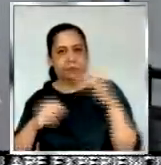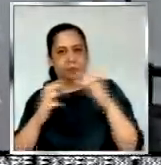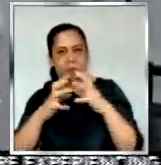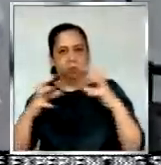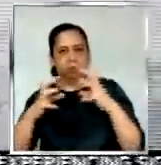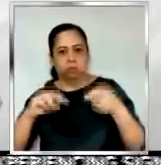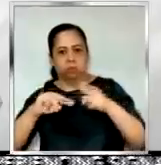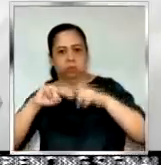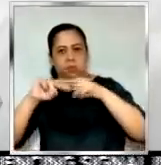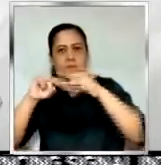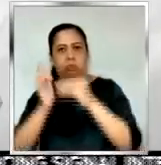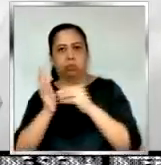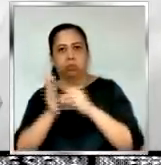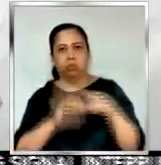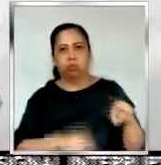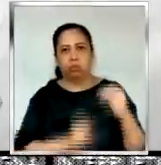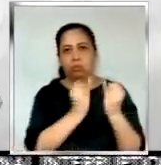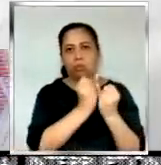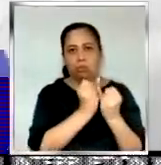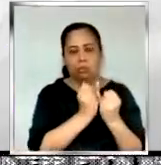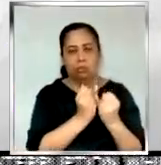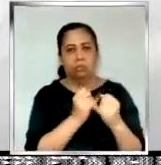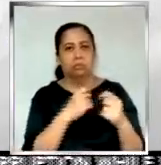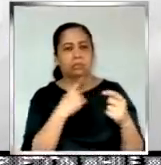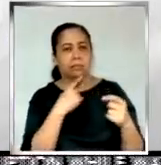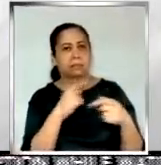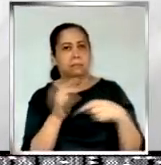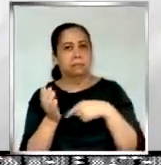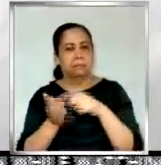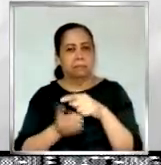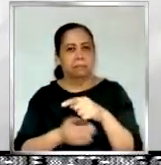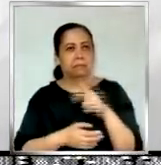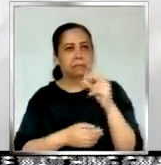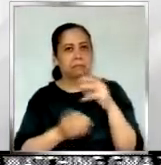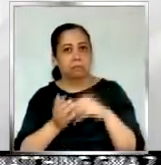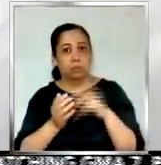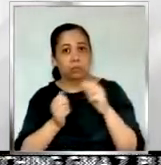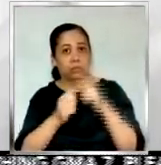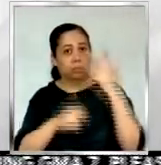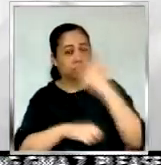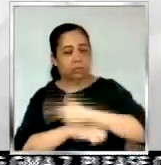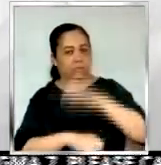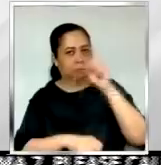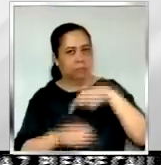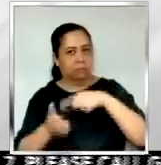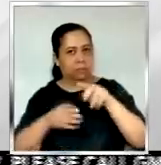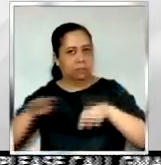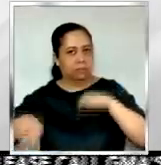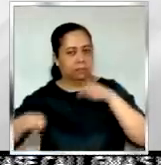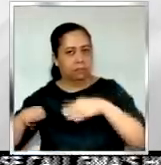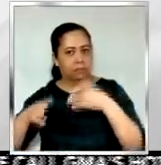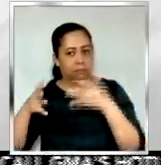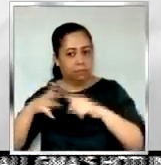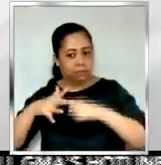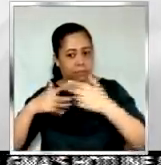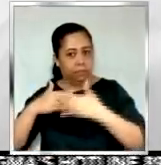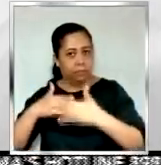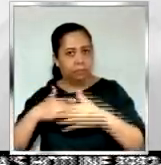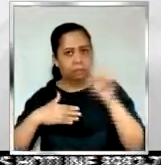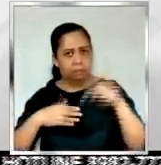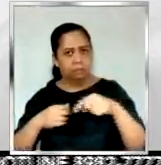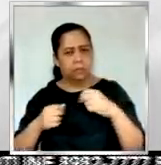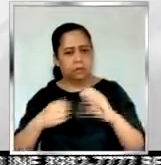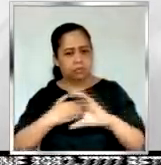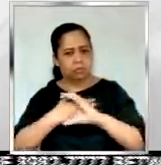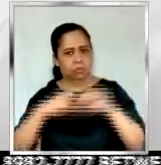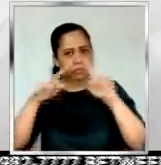utang. Bayaran nila yung 930 million, tapos within 3 days bayaran nila yung balance at mula ngayon, pairalin yung kontrata.